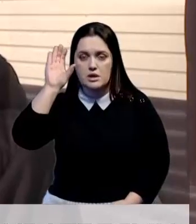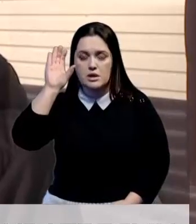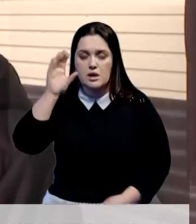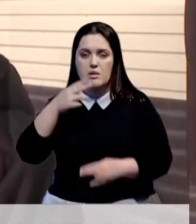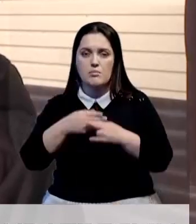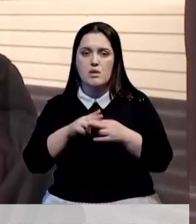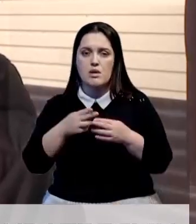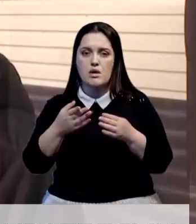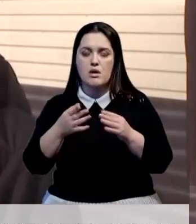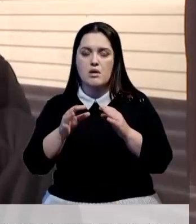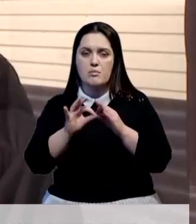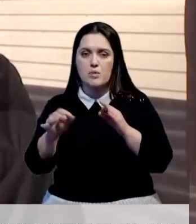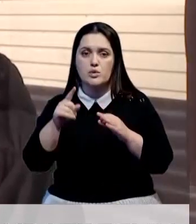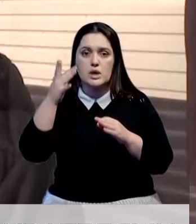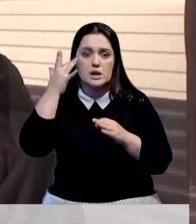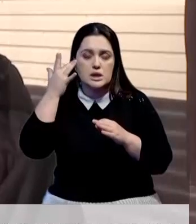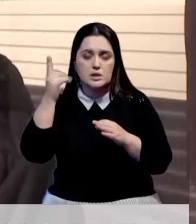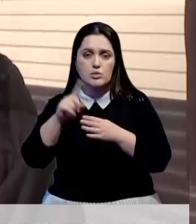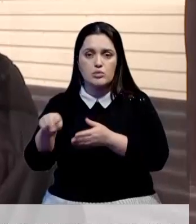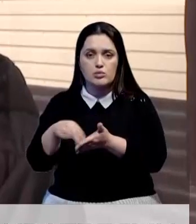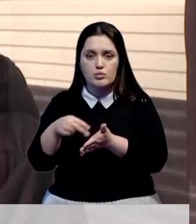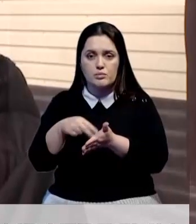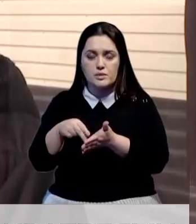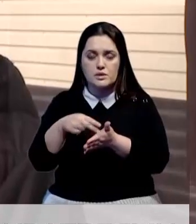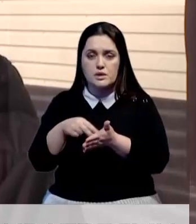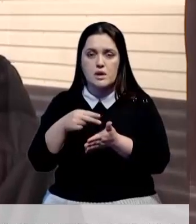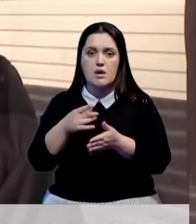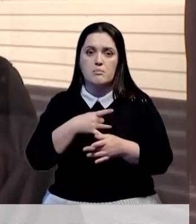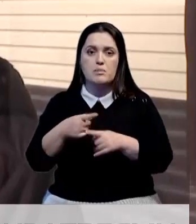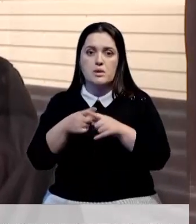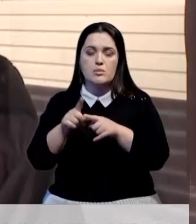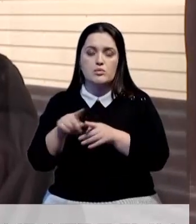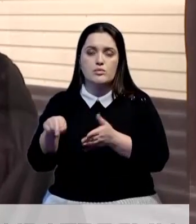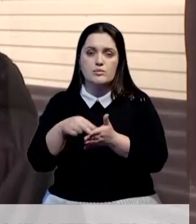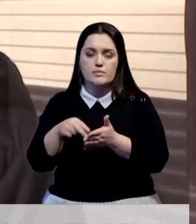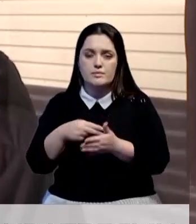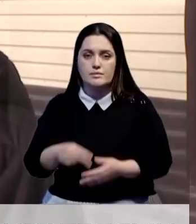шпагат у нас с Кыргызстана берут. В Беларуси вот мешки отправили.